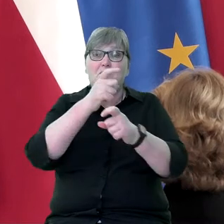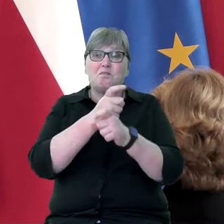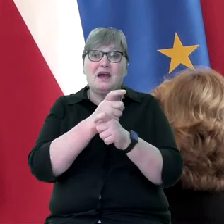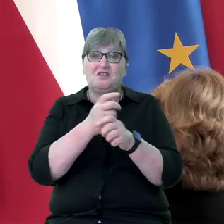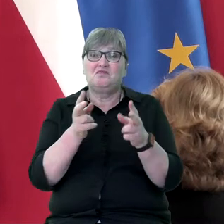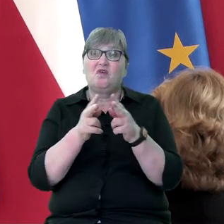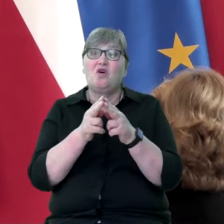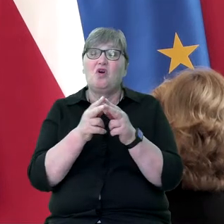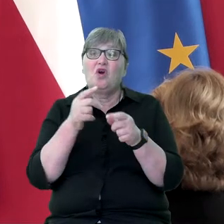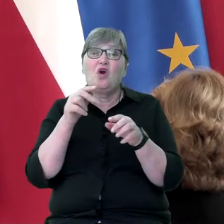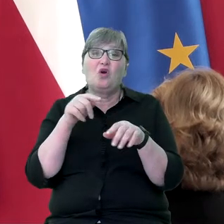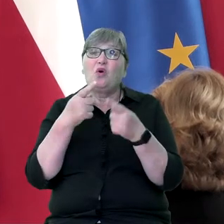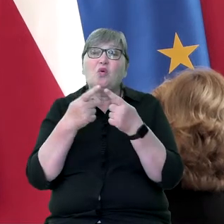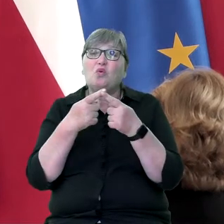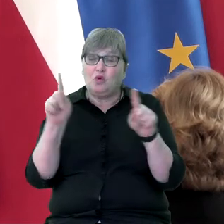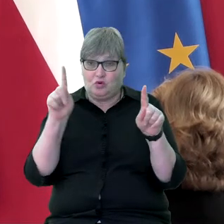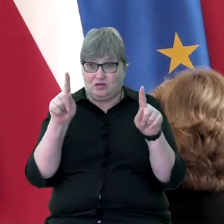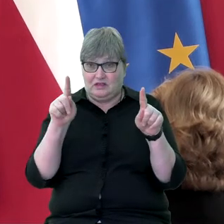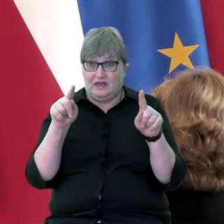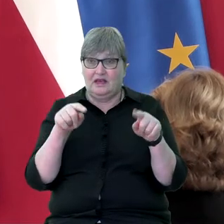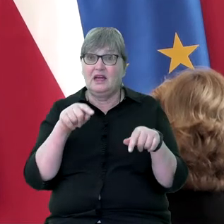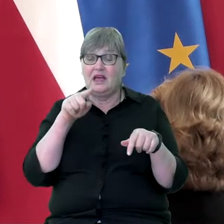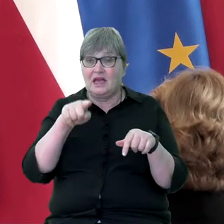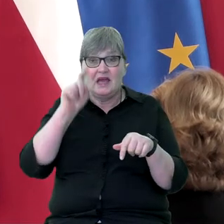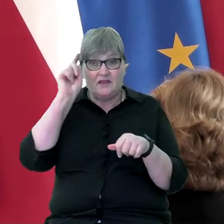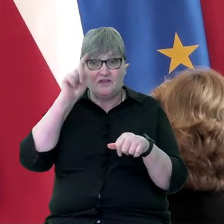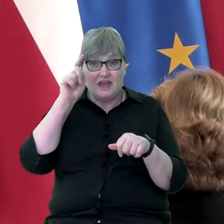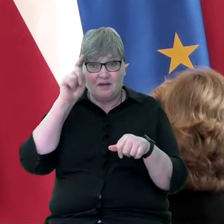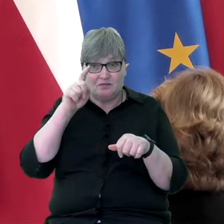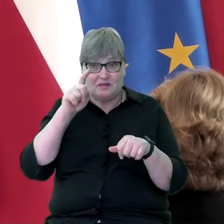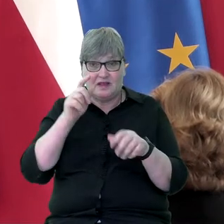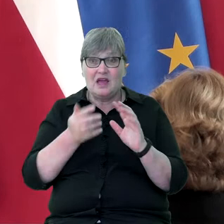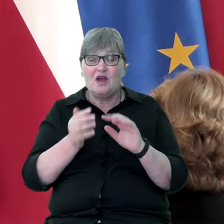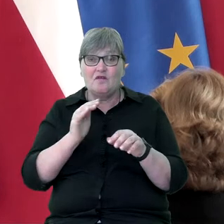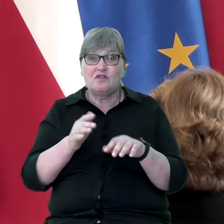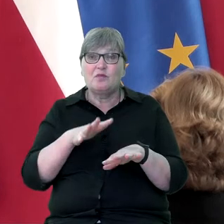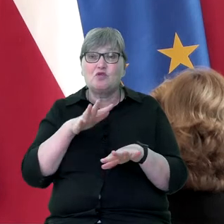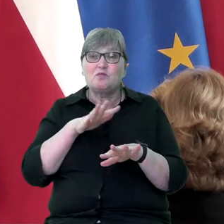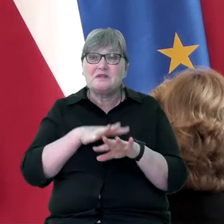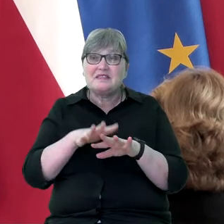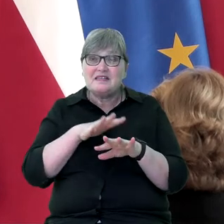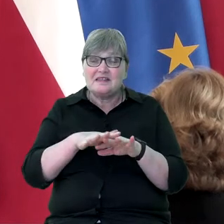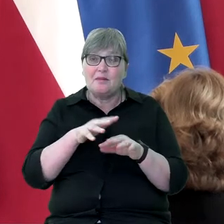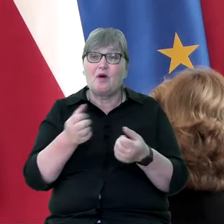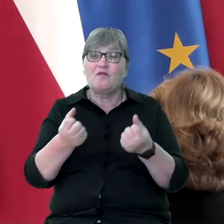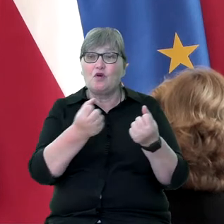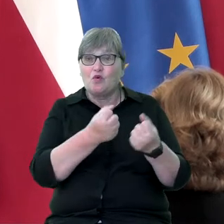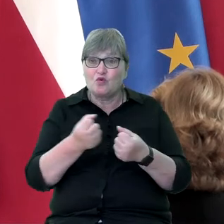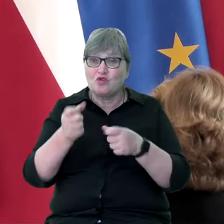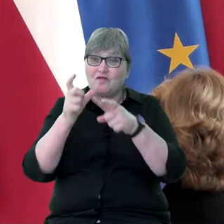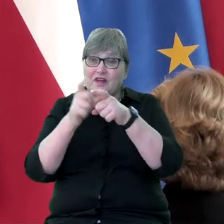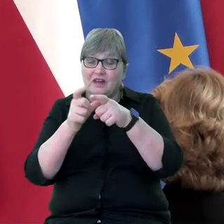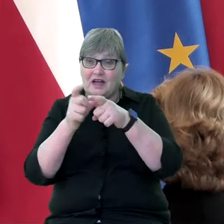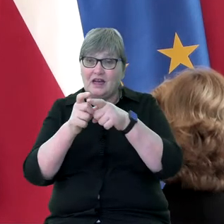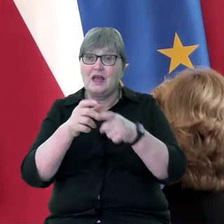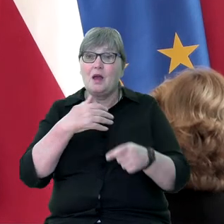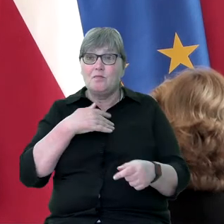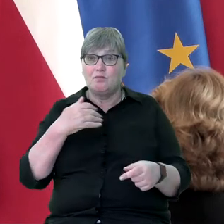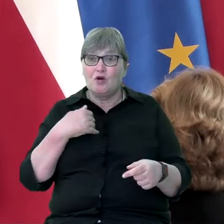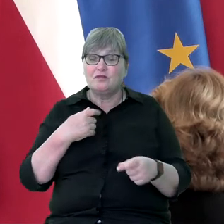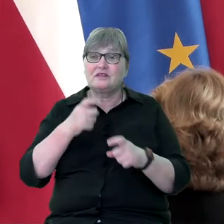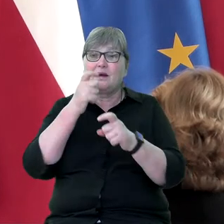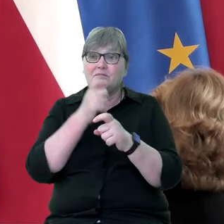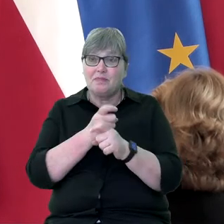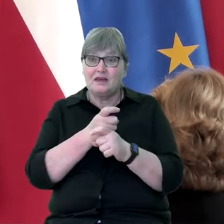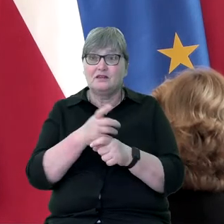powiedział, systemowy w okresie międzywojennym używali tego sformułowania po to, żeby jakby pokazać